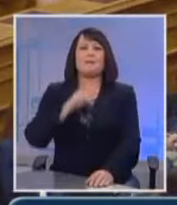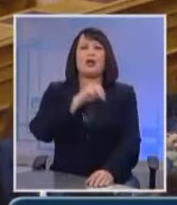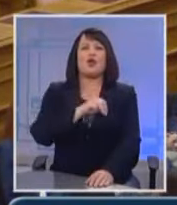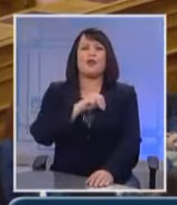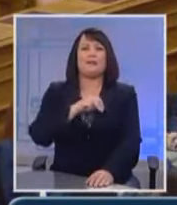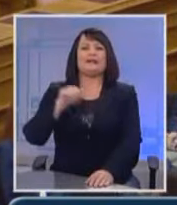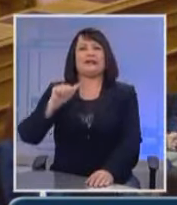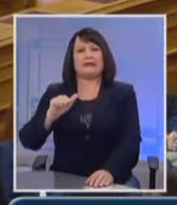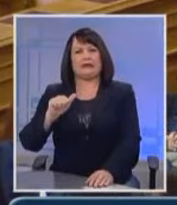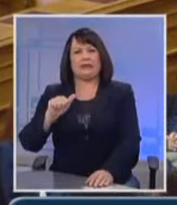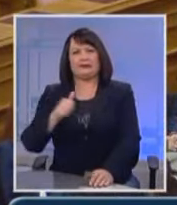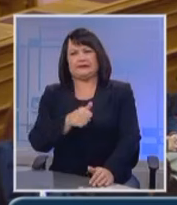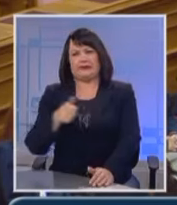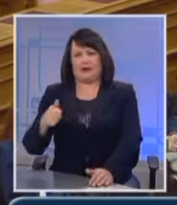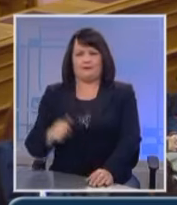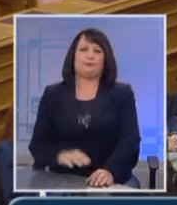Μακροδημήτρης Αριστίδης